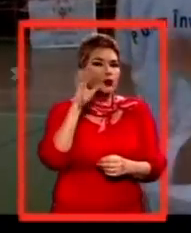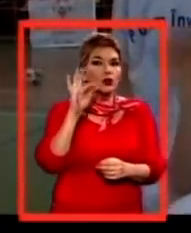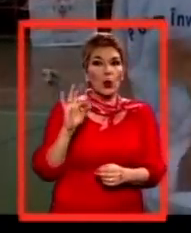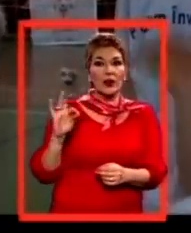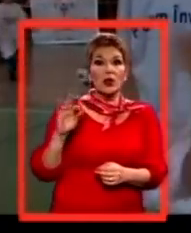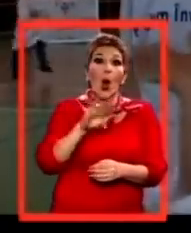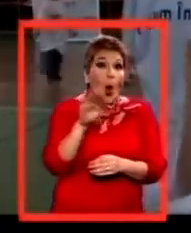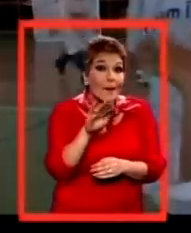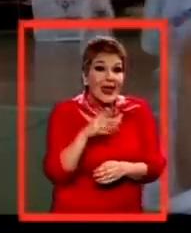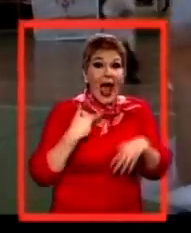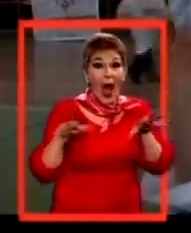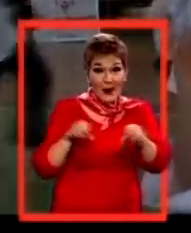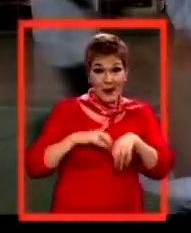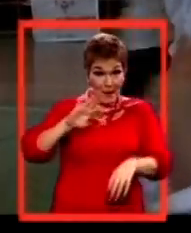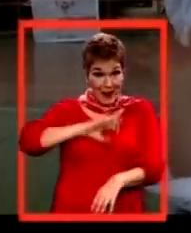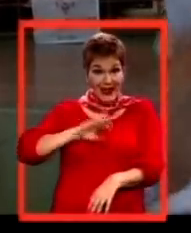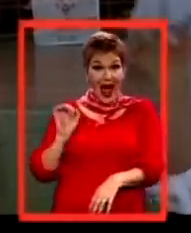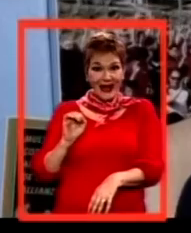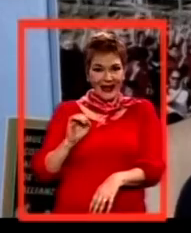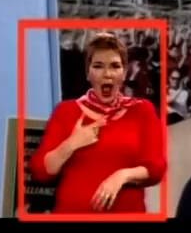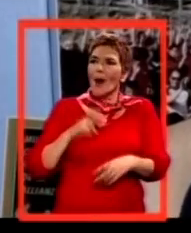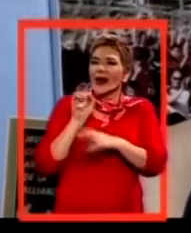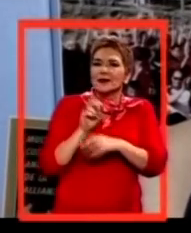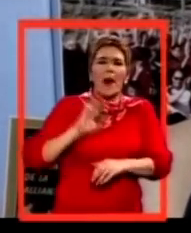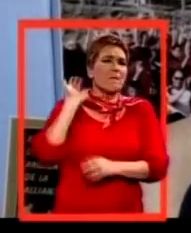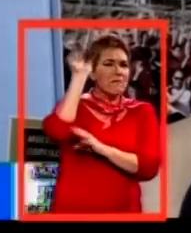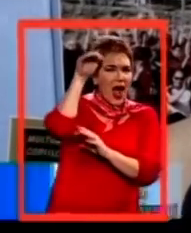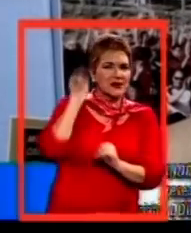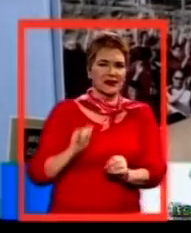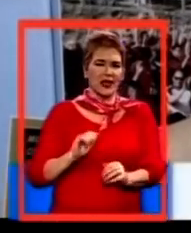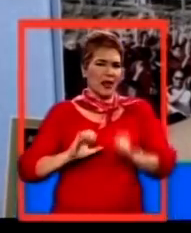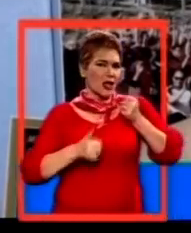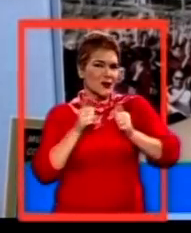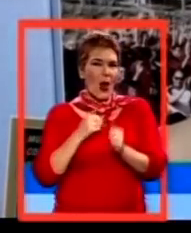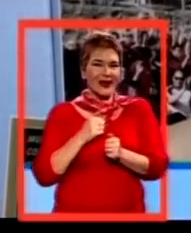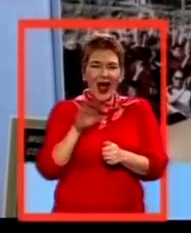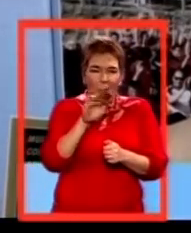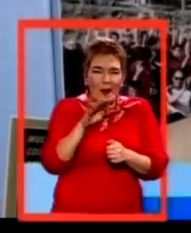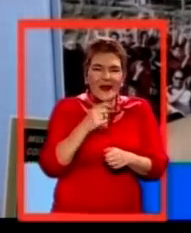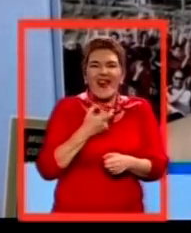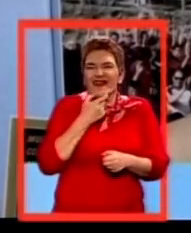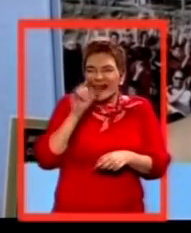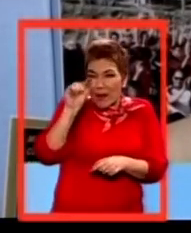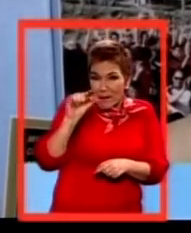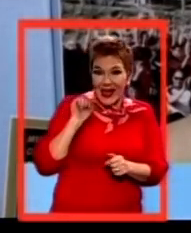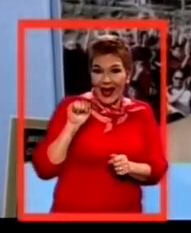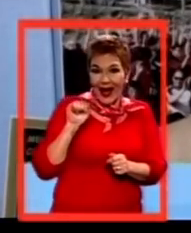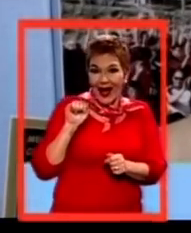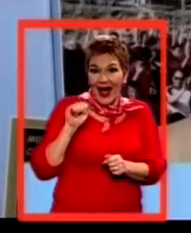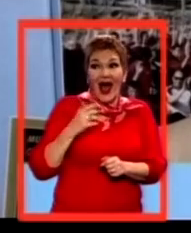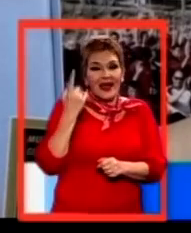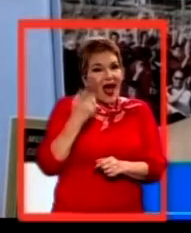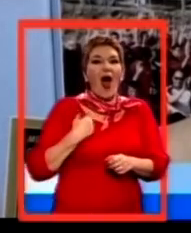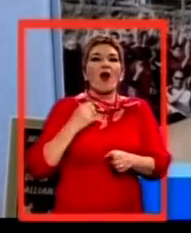copii au primit medalii, s-au întrecut la basket, la sport. I-ați văzut și pe cei mici care au făcut